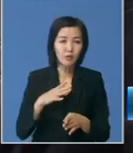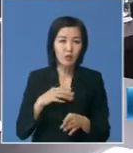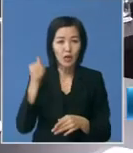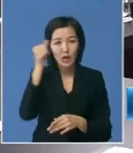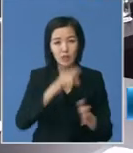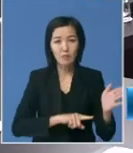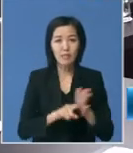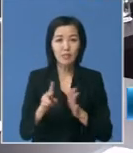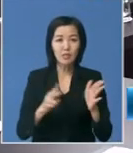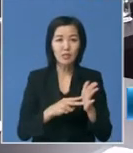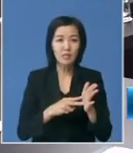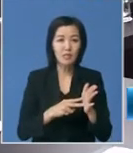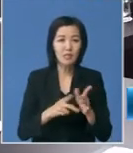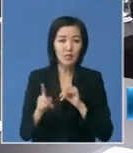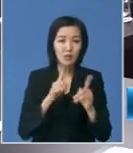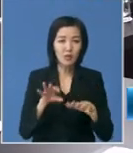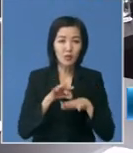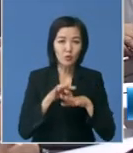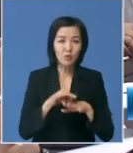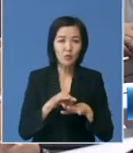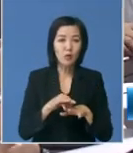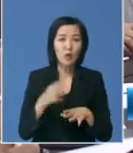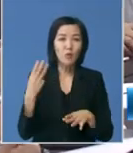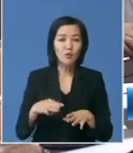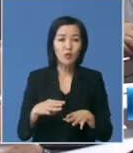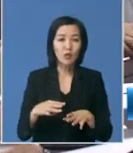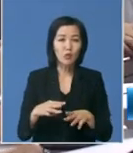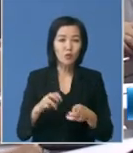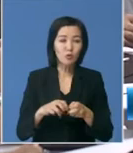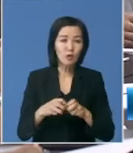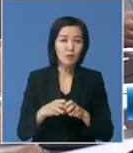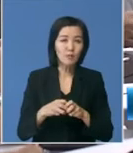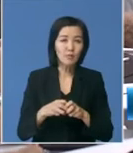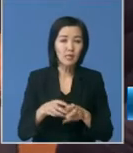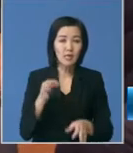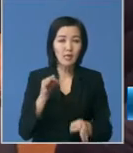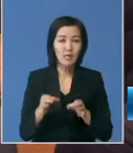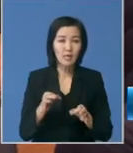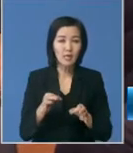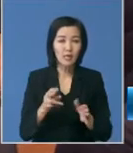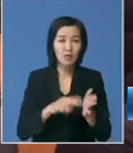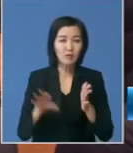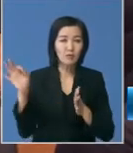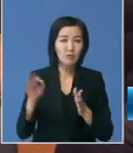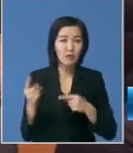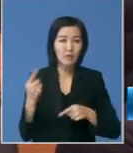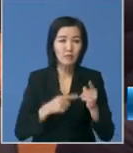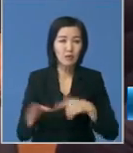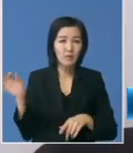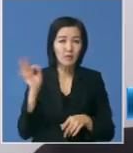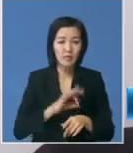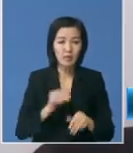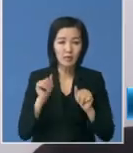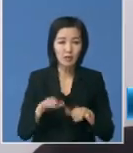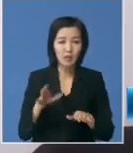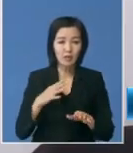Айта кетейік, жыл басынан бері 7 рет кеңес отырысы өтіп, онда 30-ға жуық түйткілді мәселе қаралған. 70% кәсіпкерлер пайдасына